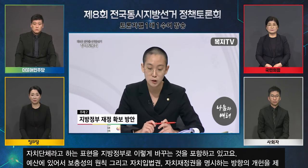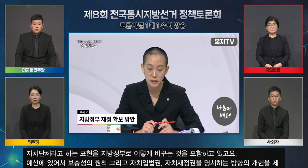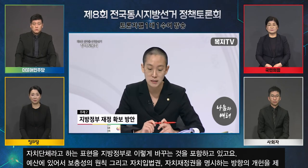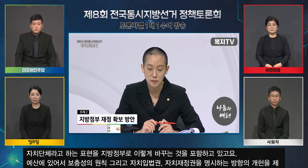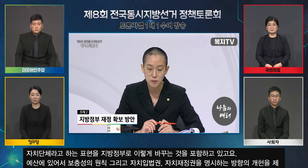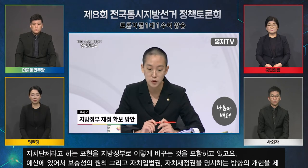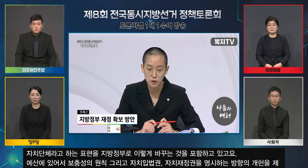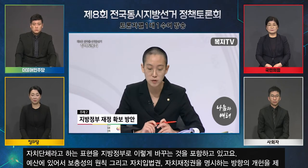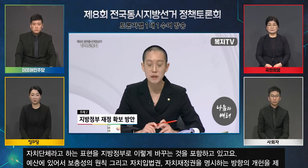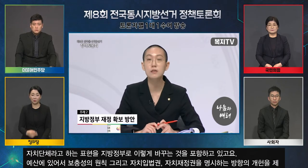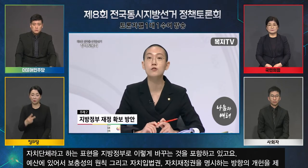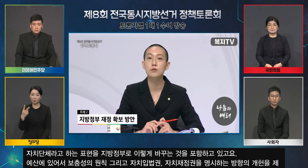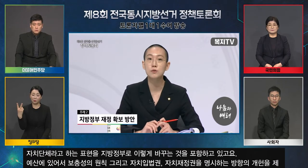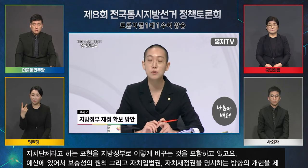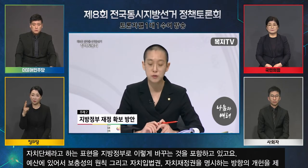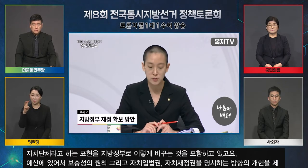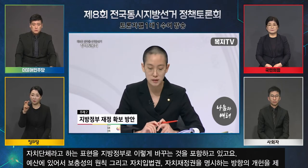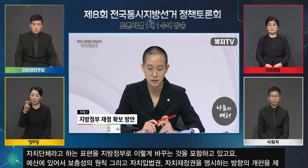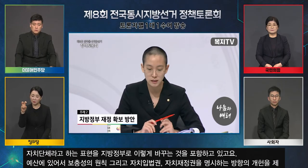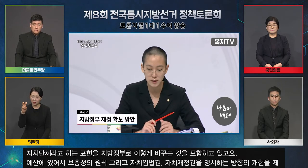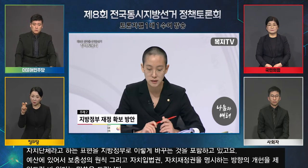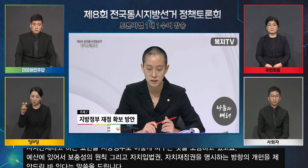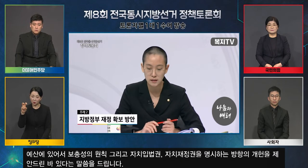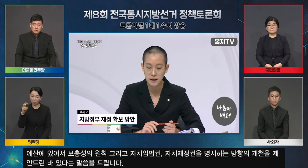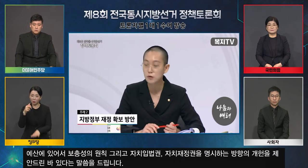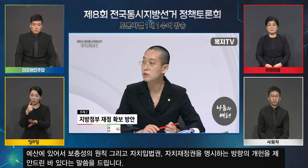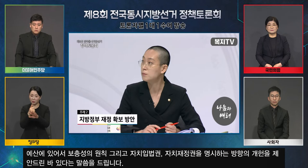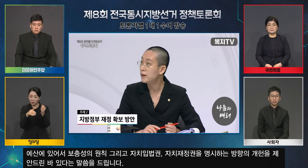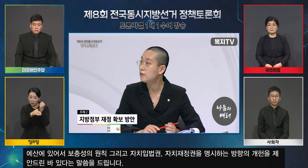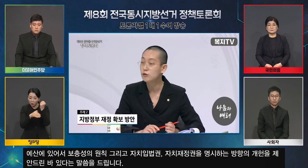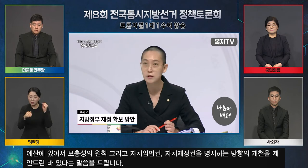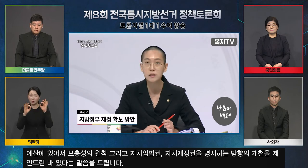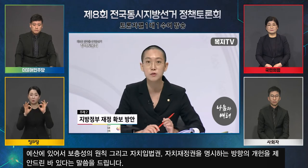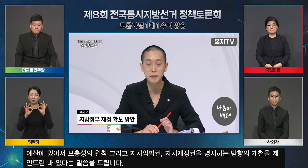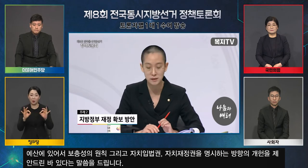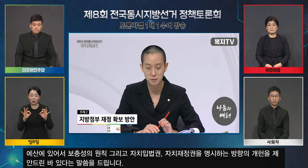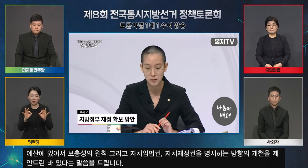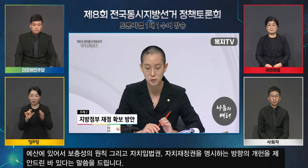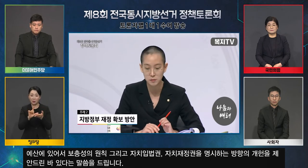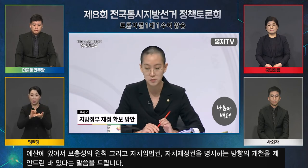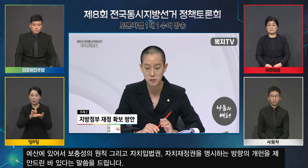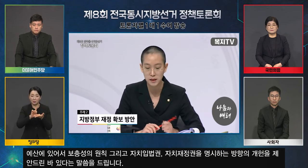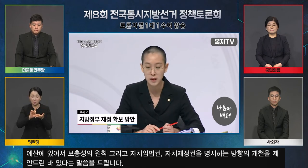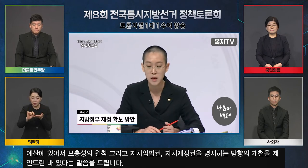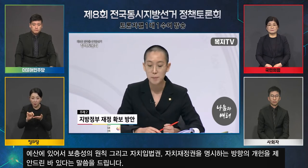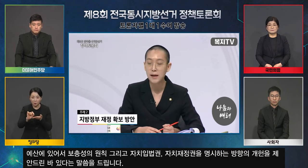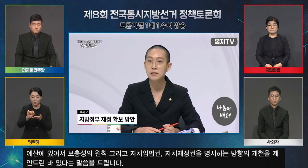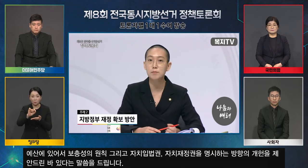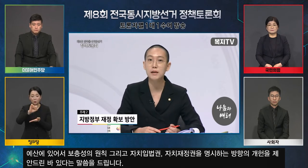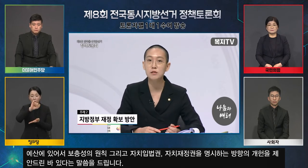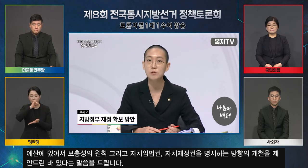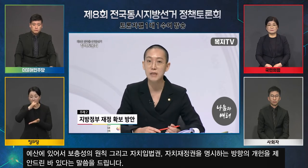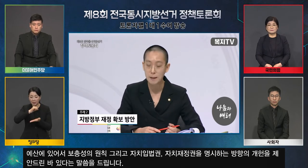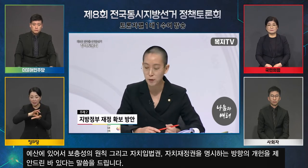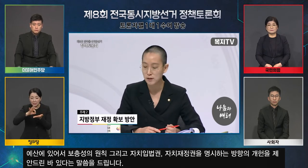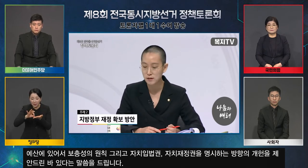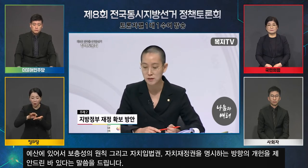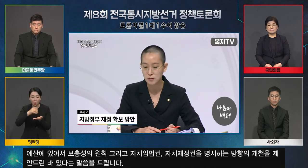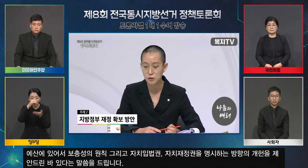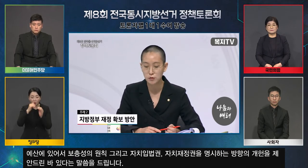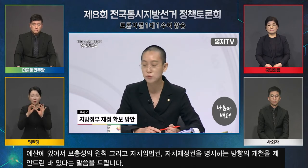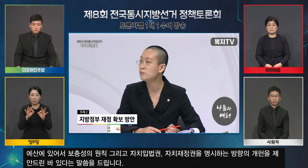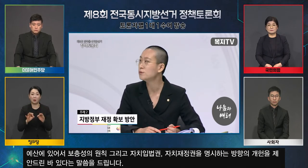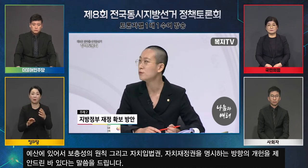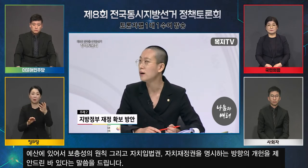2020년 결산 기준으로 전체 지자체의 재정집행률을 좀 말씀드리고 싶습니다. 88.4